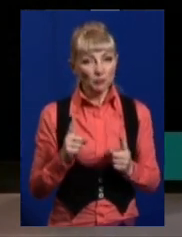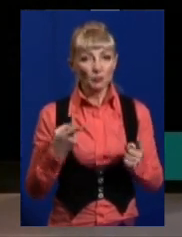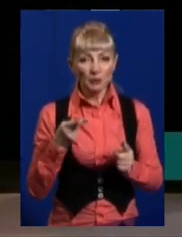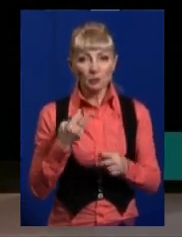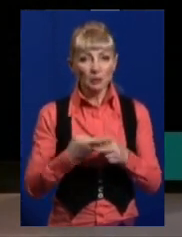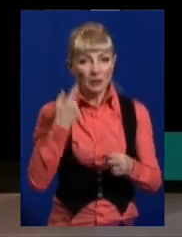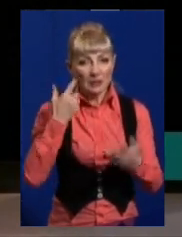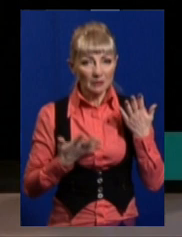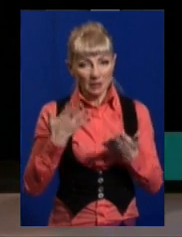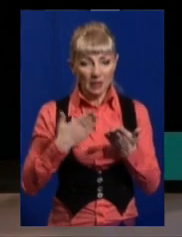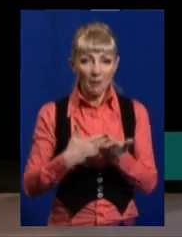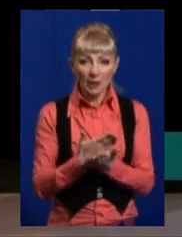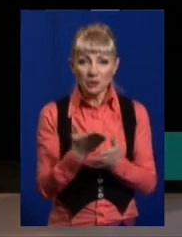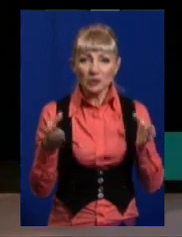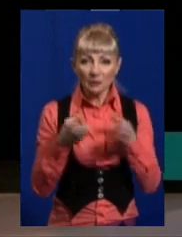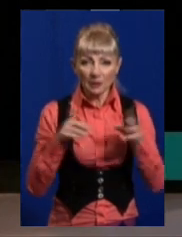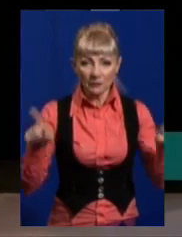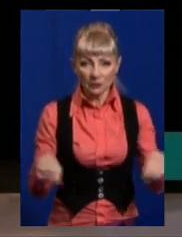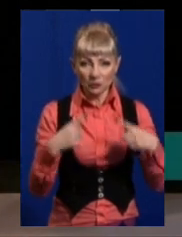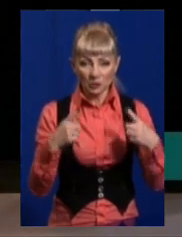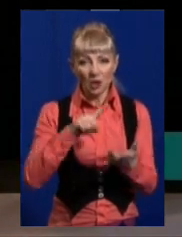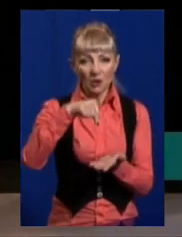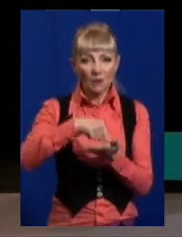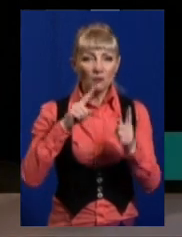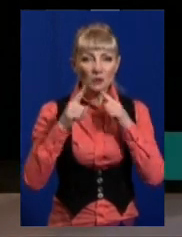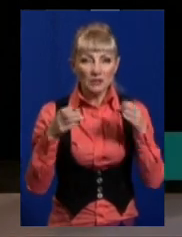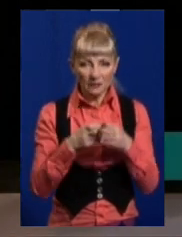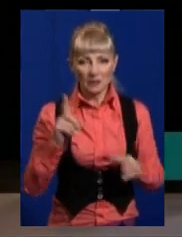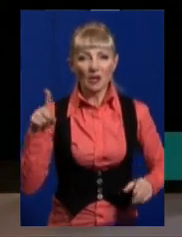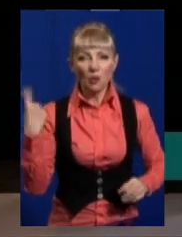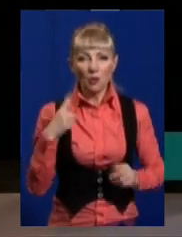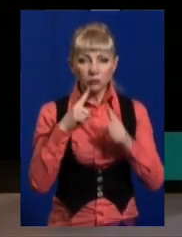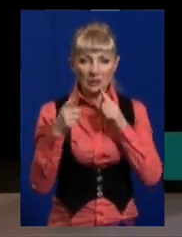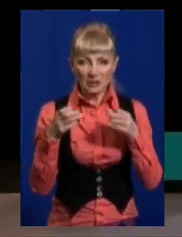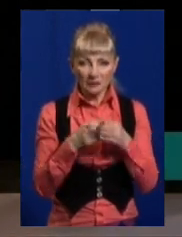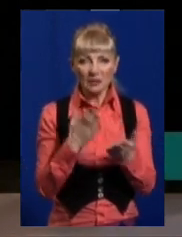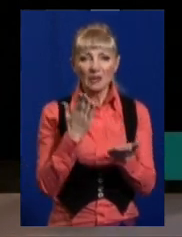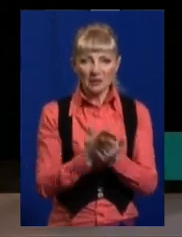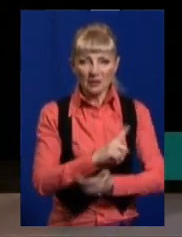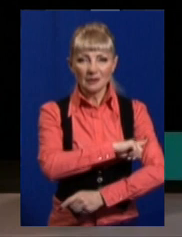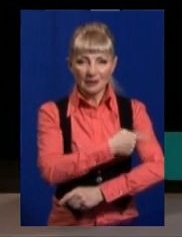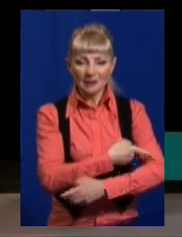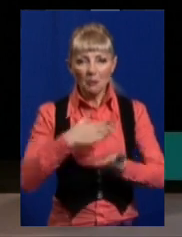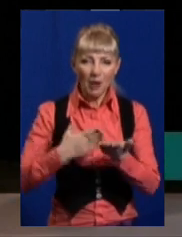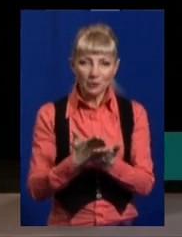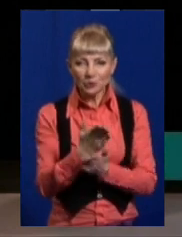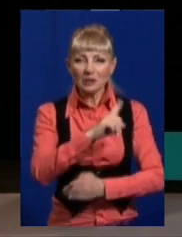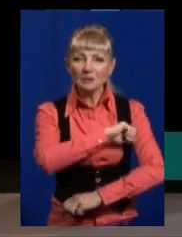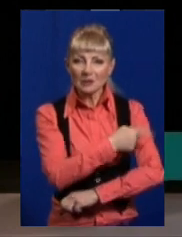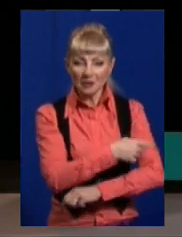безумовно партія «Відродження» у міській раді і обласній раді є значними потужними політичними силами,